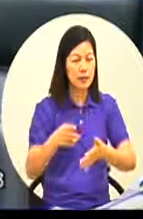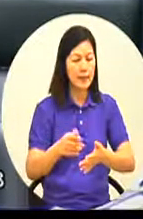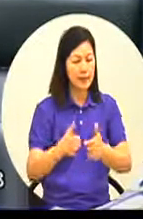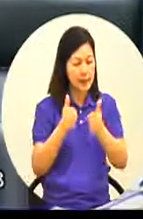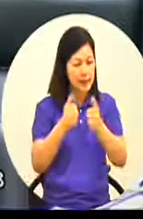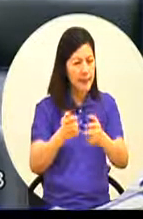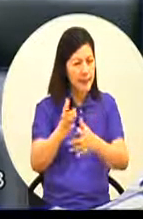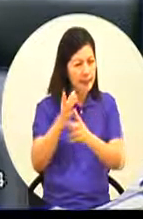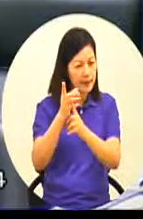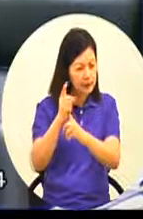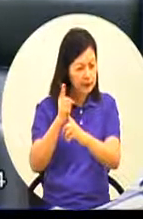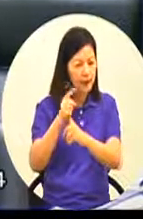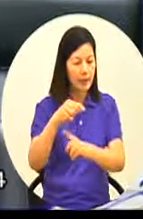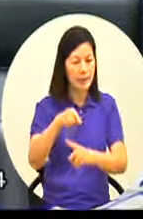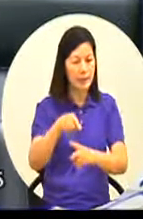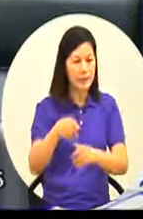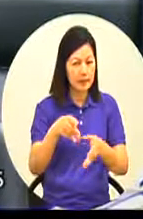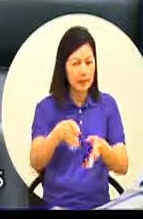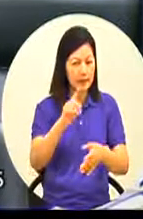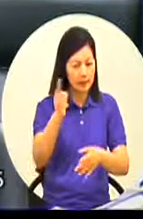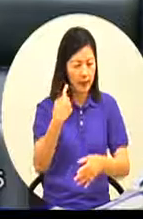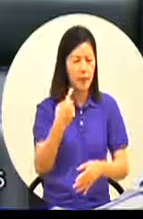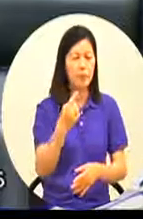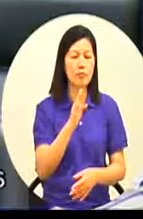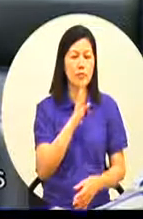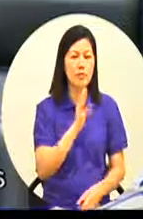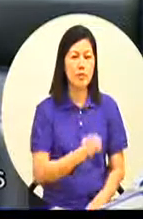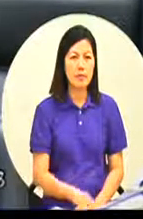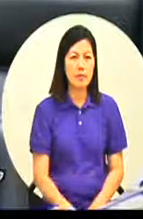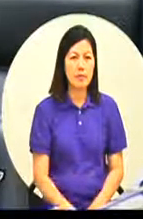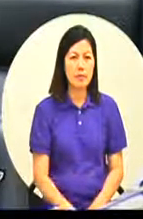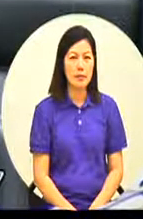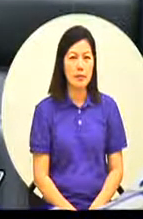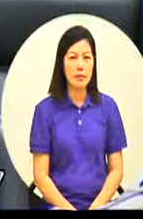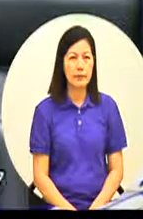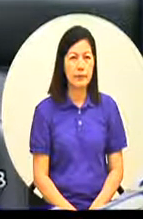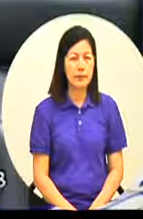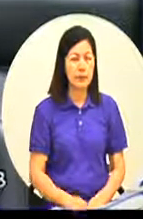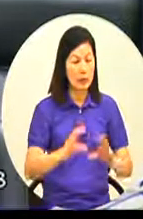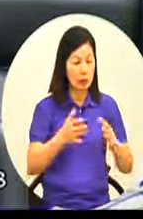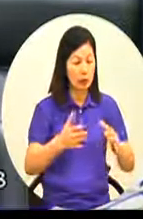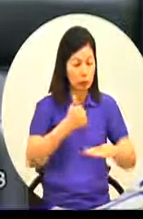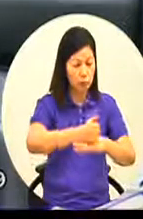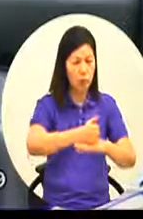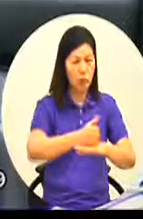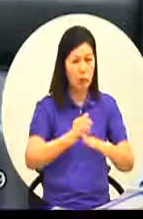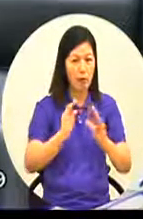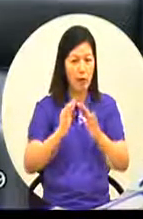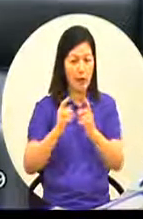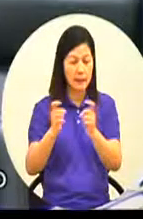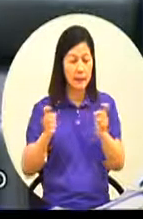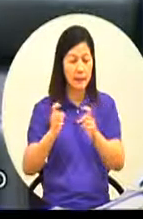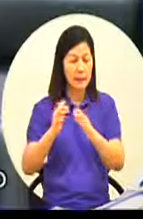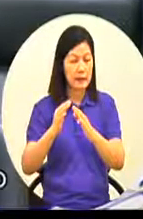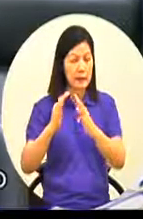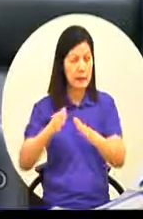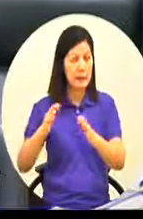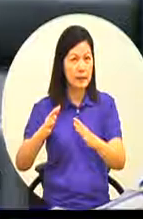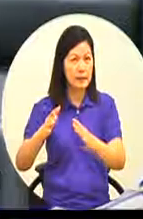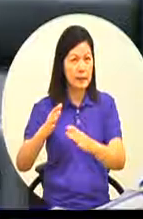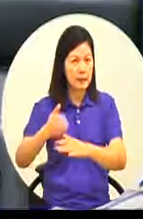天的一个重要一个仪式哈啊，上至总统、市长啊，下至我们这市民朋友